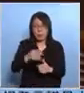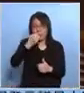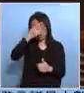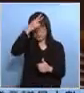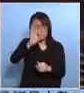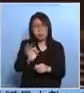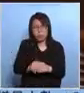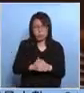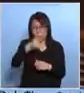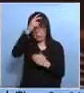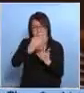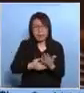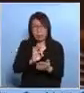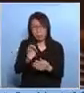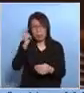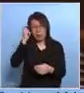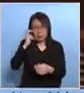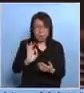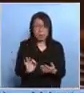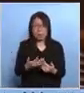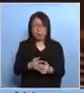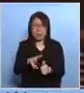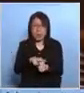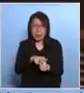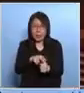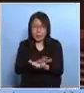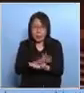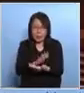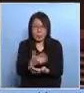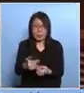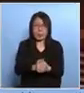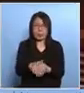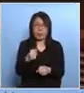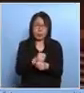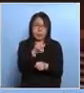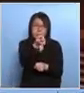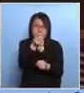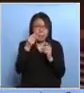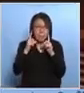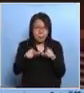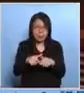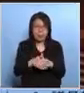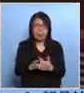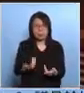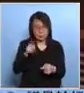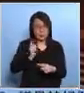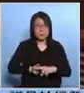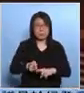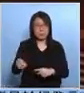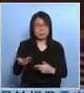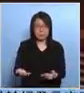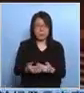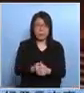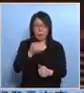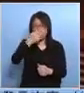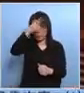對策，見步行步，你們逼了它這麼多年，它就做少少事咯。這個就是我